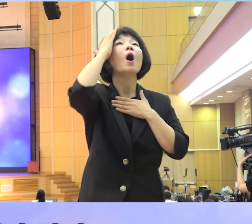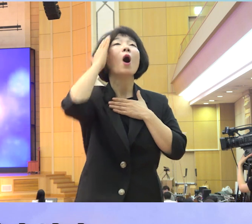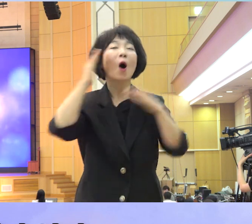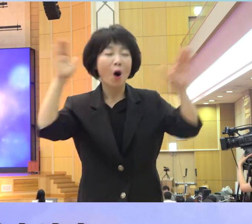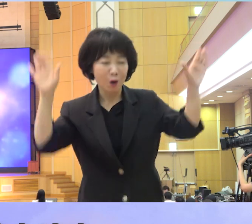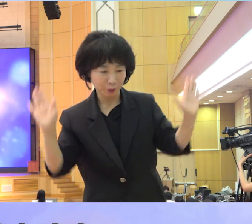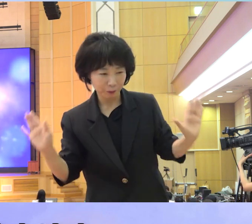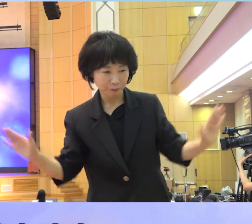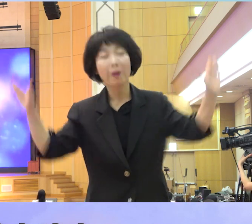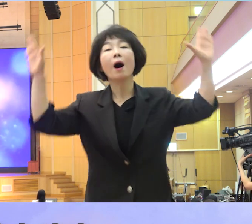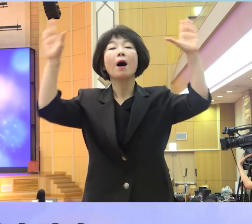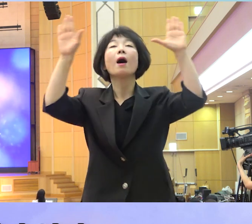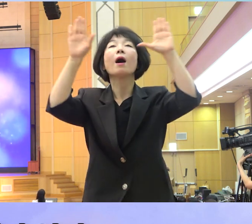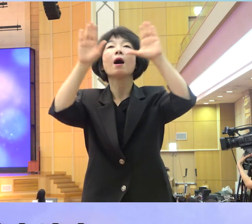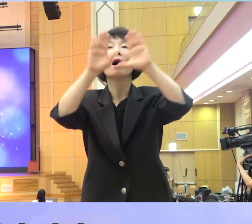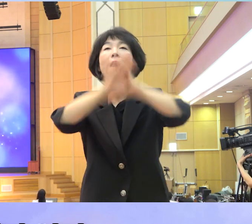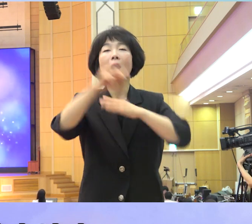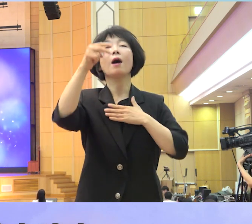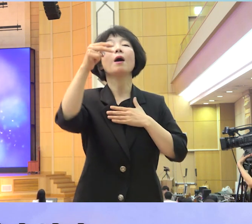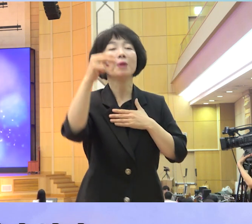지켜주신다 어두운